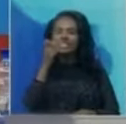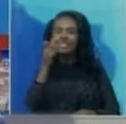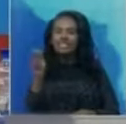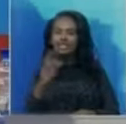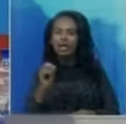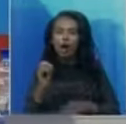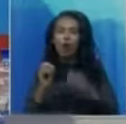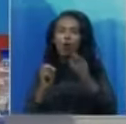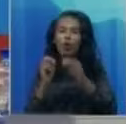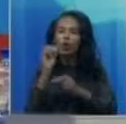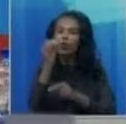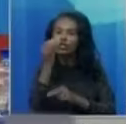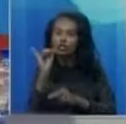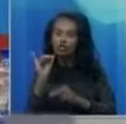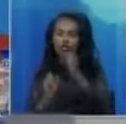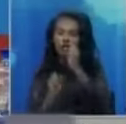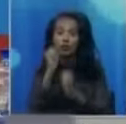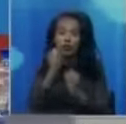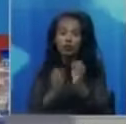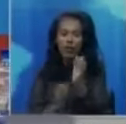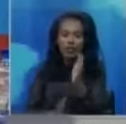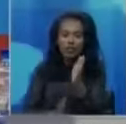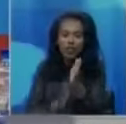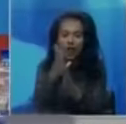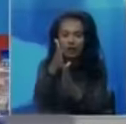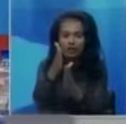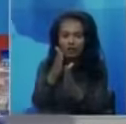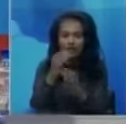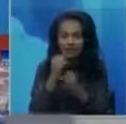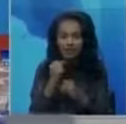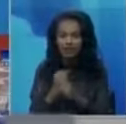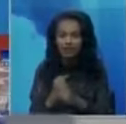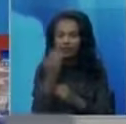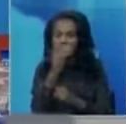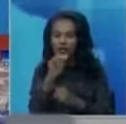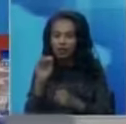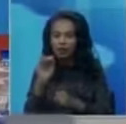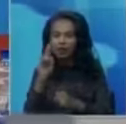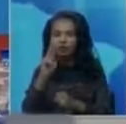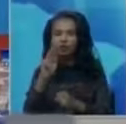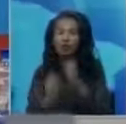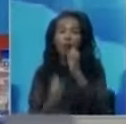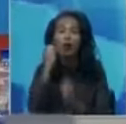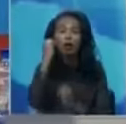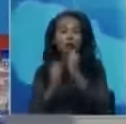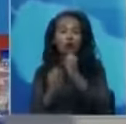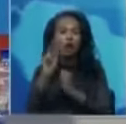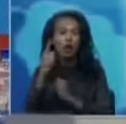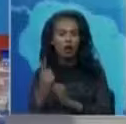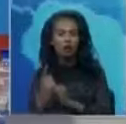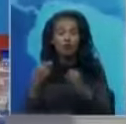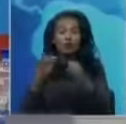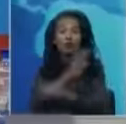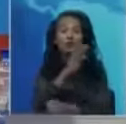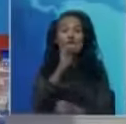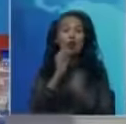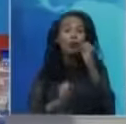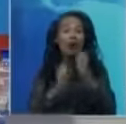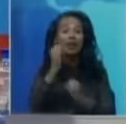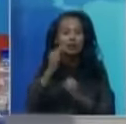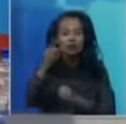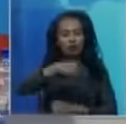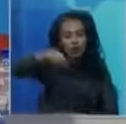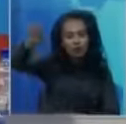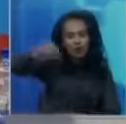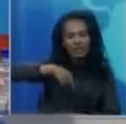ላይ የመሮጫ ትራክ ሰርተን ግማሽ ማራቶን 21ን ሙሉ ማራቶን ደርሶ መልስ